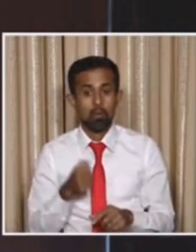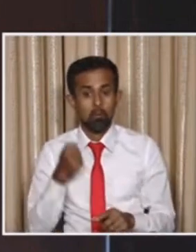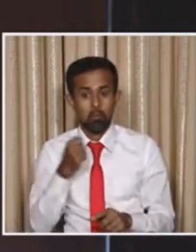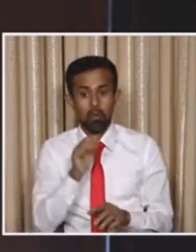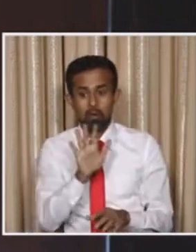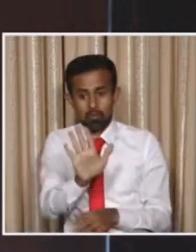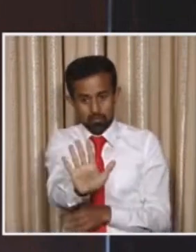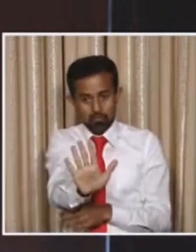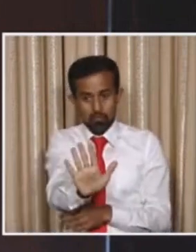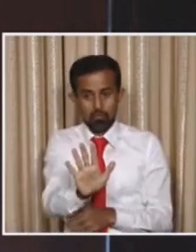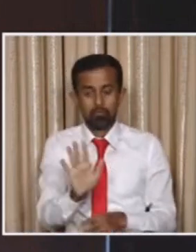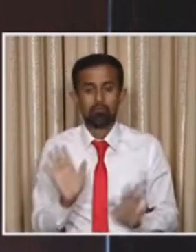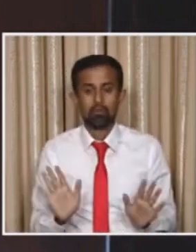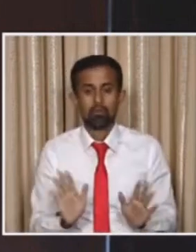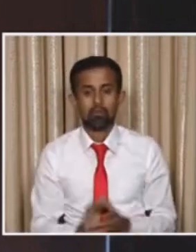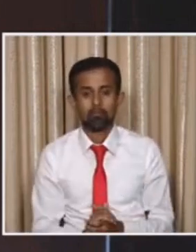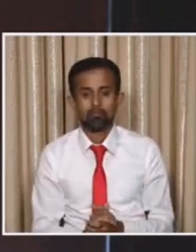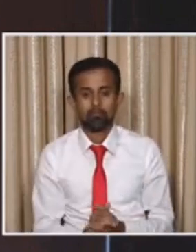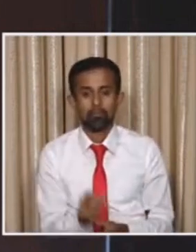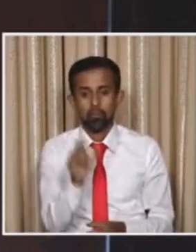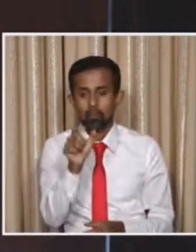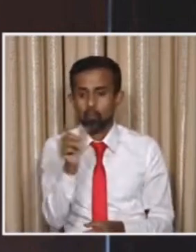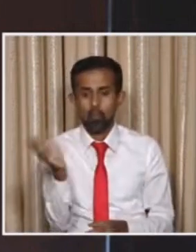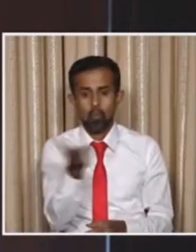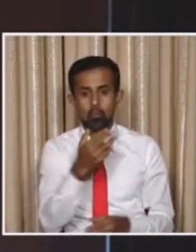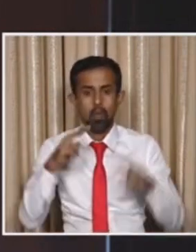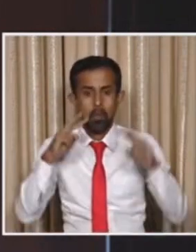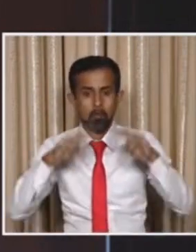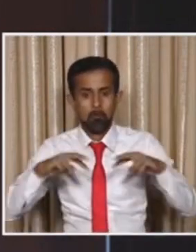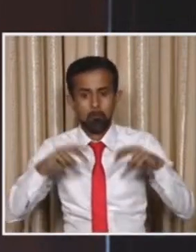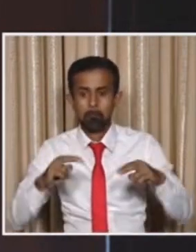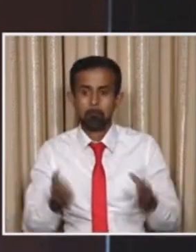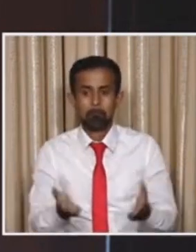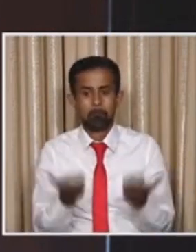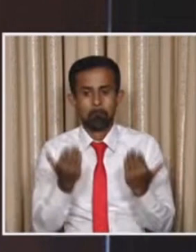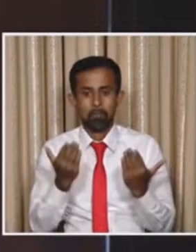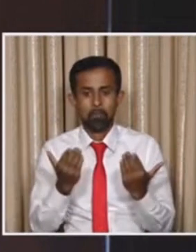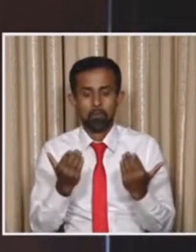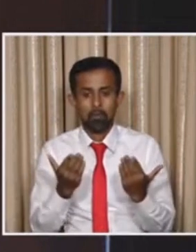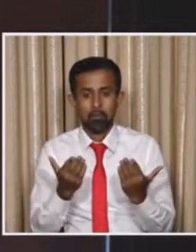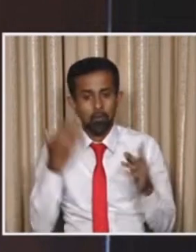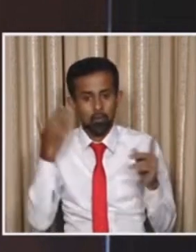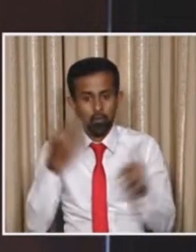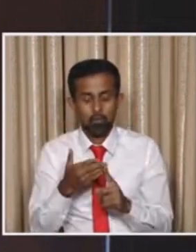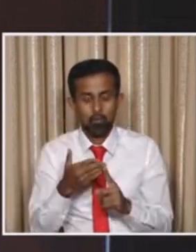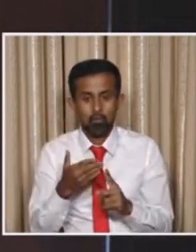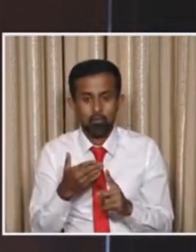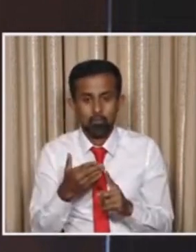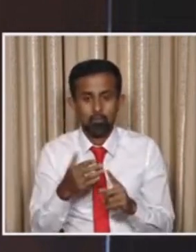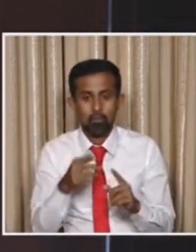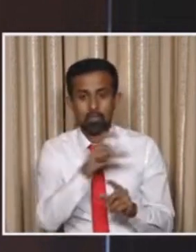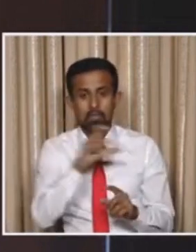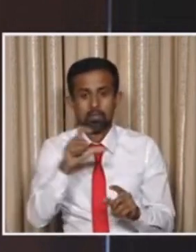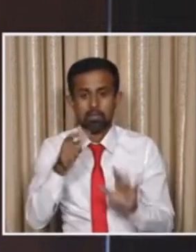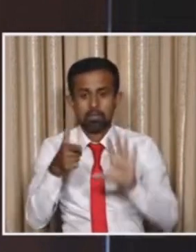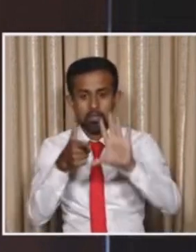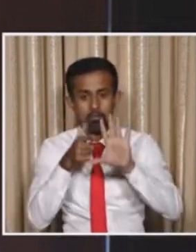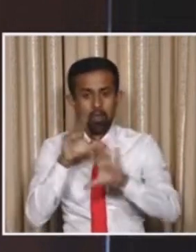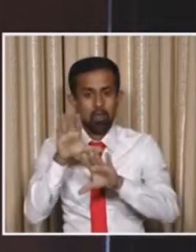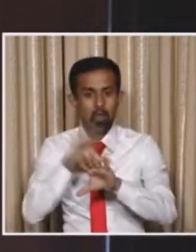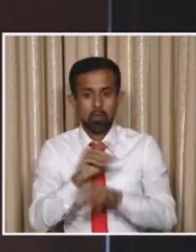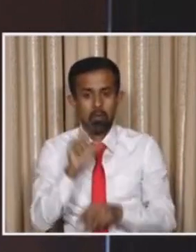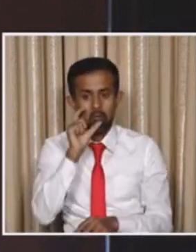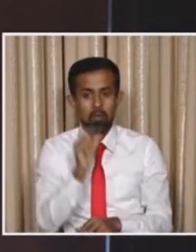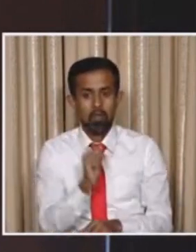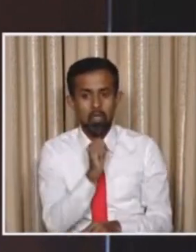විතරයි කරන්න කටයුතු කෙරුවේ. ඔබතුමන්ලා මම හිතන්නේ පරීක්ෂණයක් කරනවා නම් එහෙම නැත්නම් මේ සම්බන්ධව තියෙන CCTV දර්ශන අරගත්තා නම් මම හිතන්නේ සැබෑ